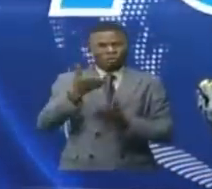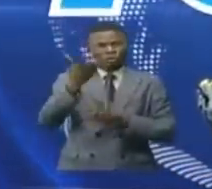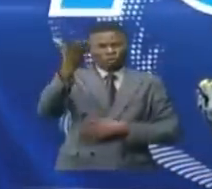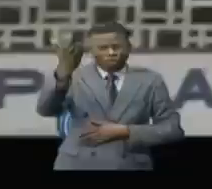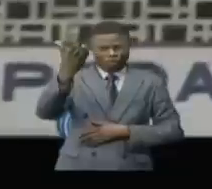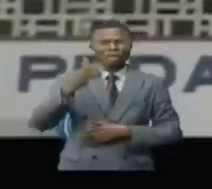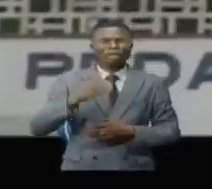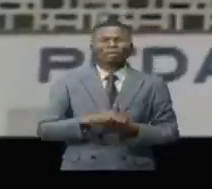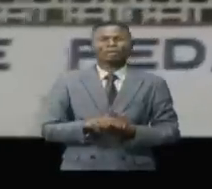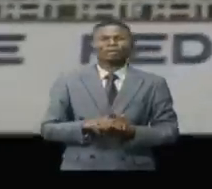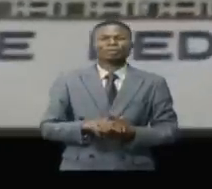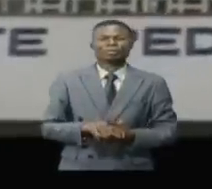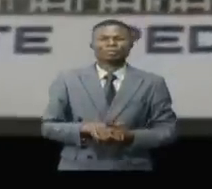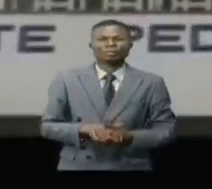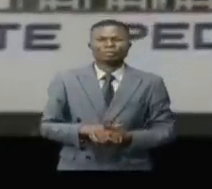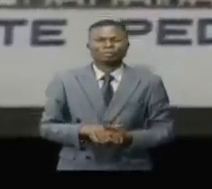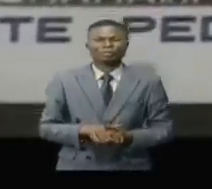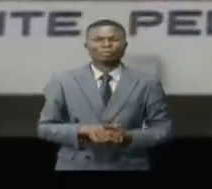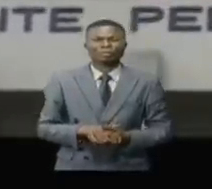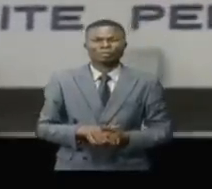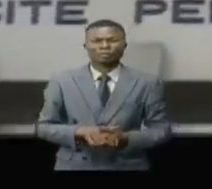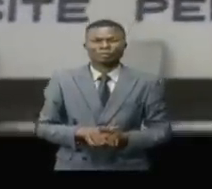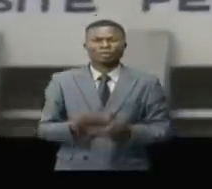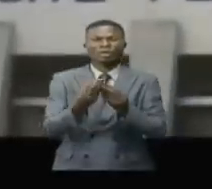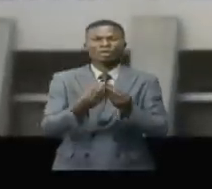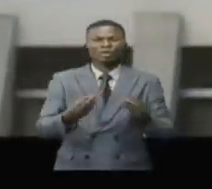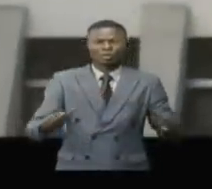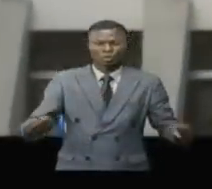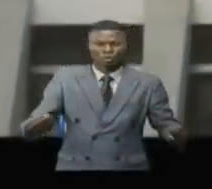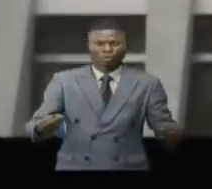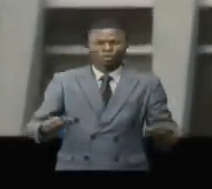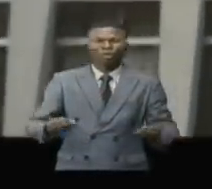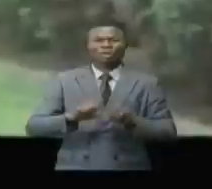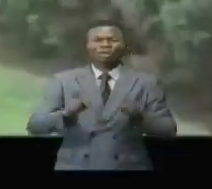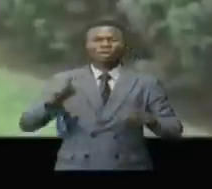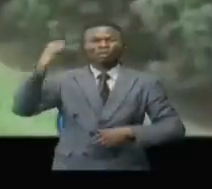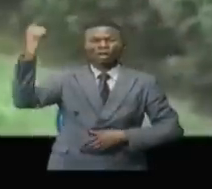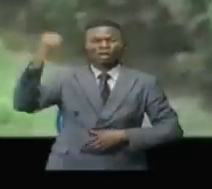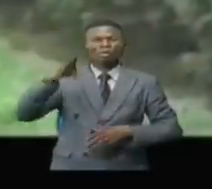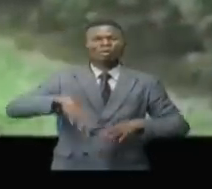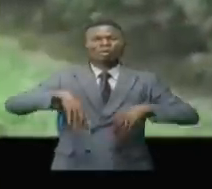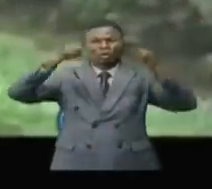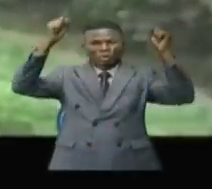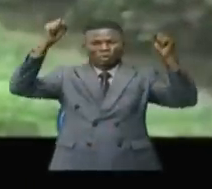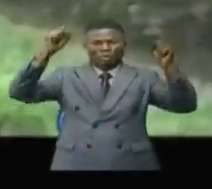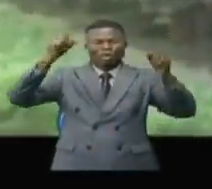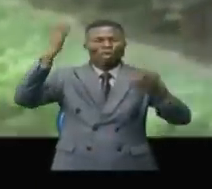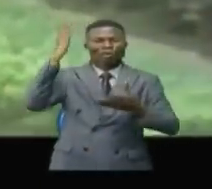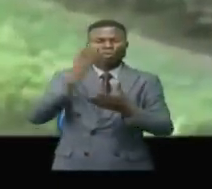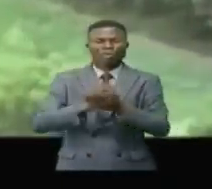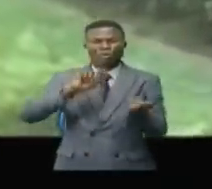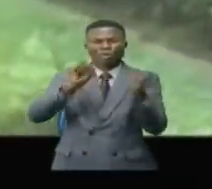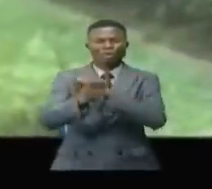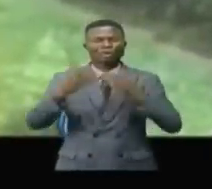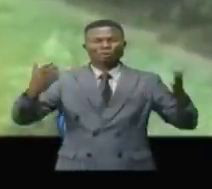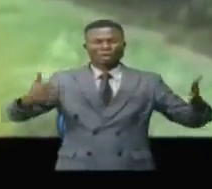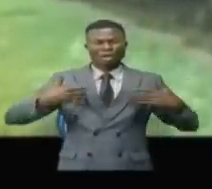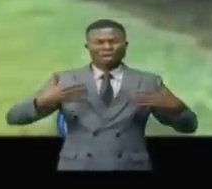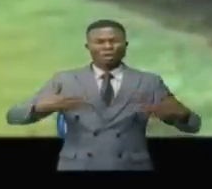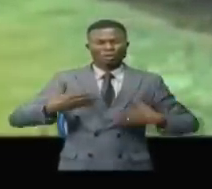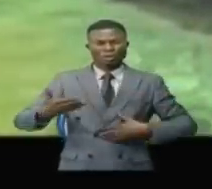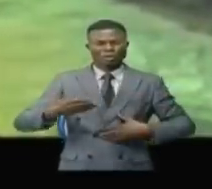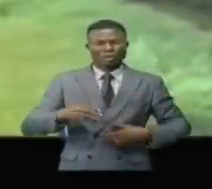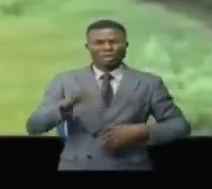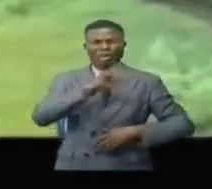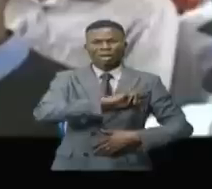en parle. Figure parmi les solutions que le monde a adoptées pour lutter contre les changements climatiques. En